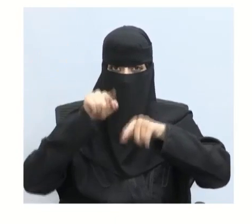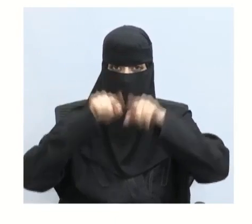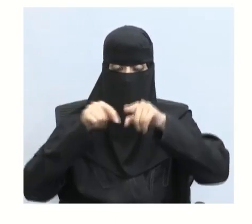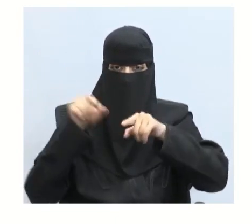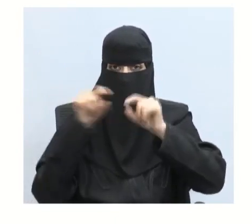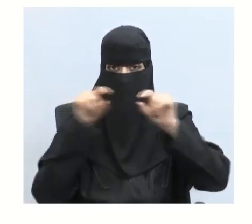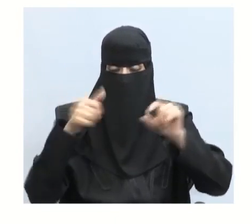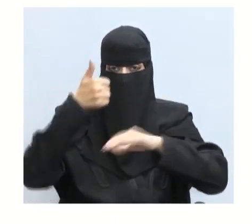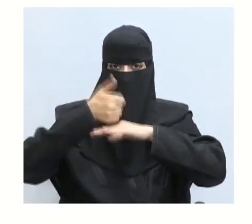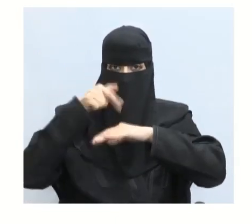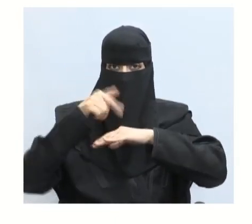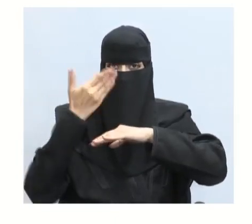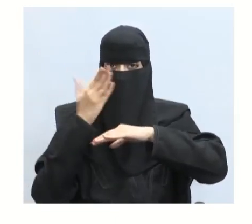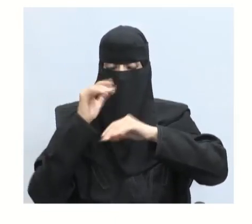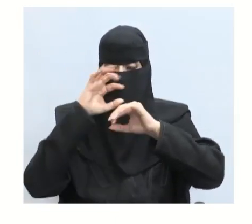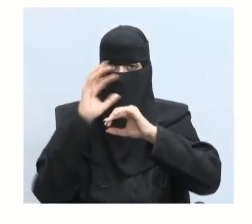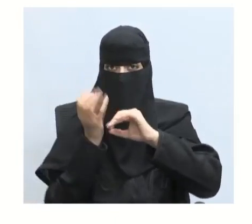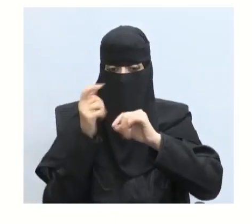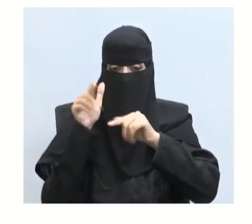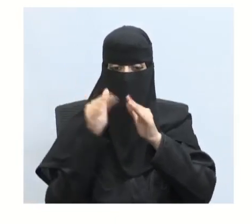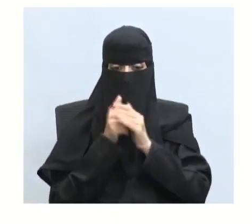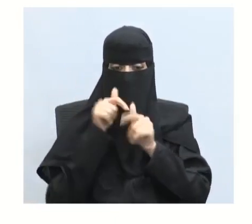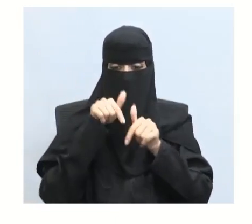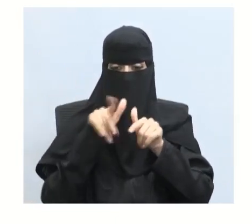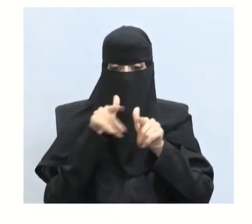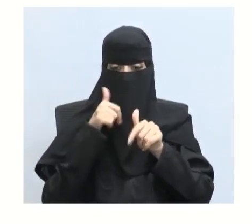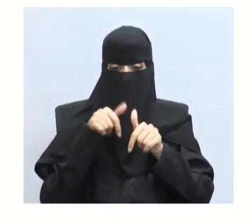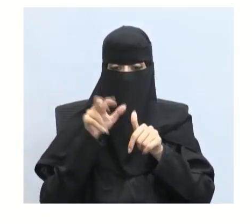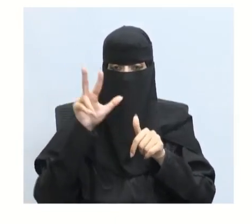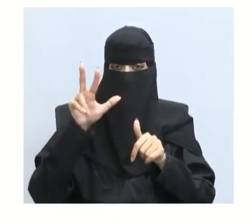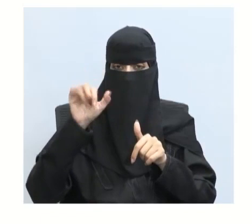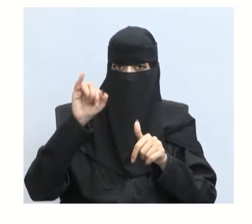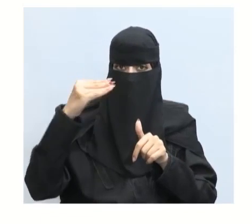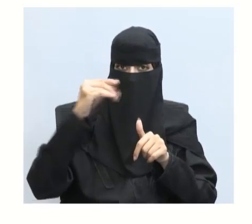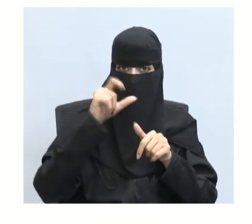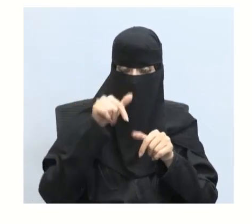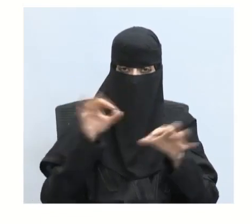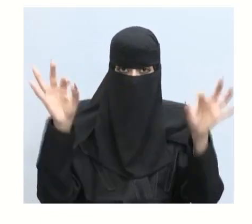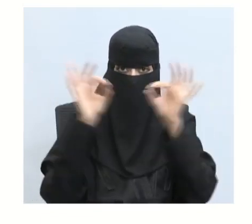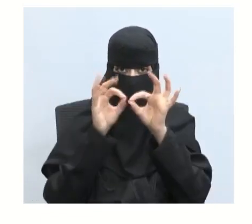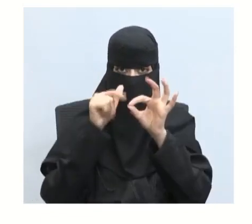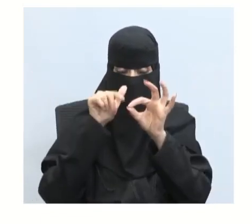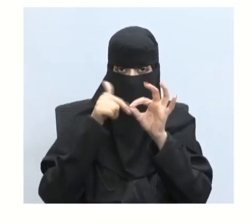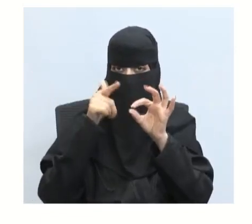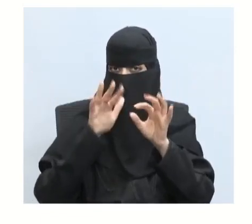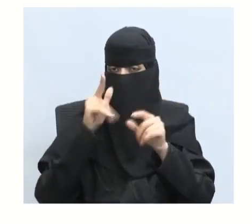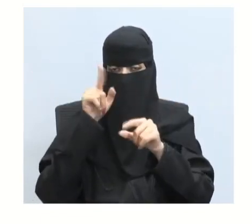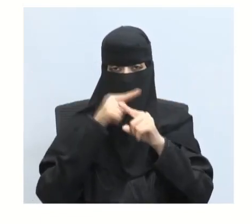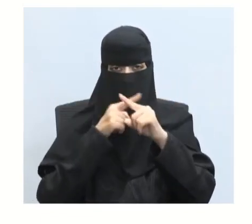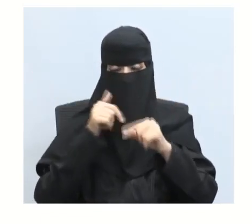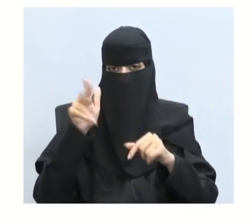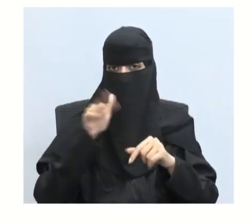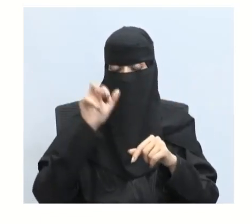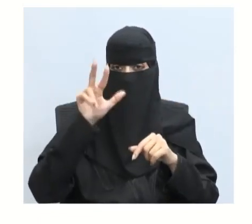للمحور الرئيسي للمراه الكرويه المحدبه تتلاقى في البؤره نعم احسنت